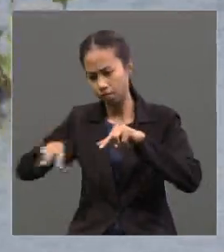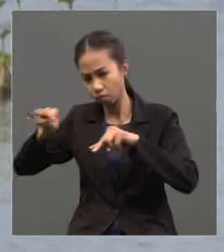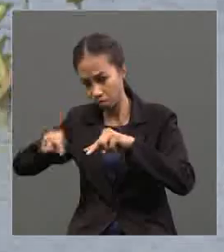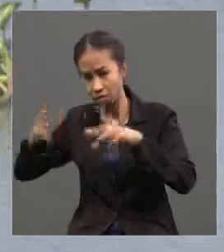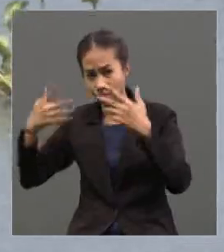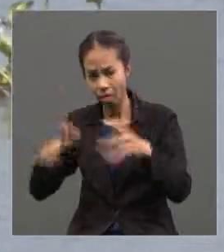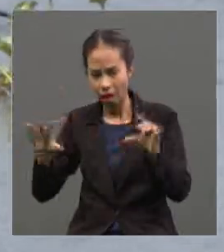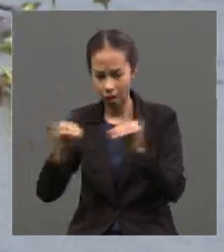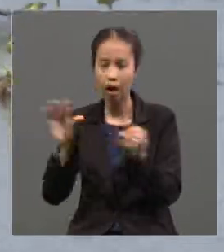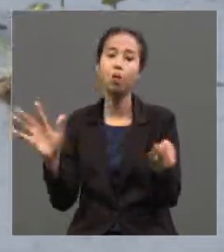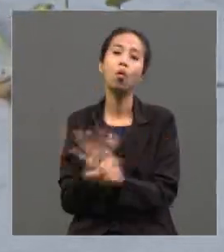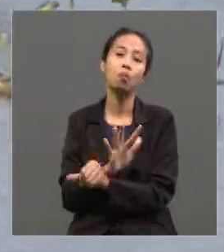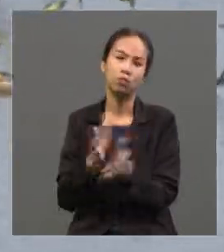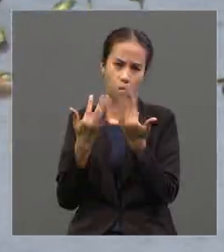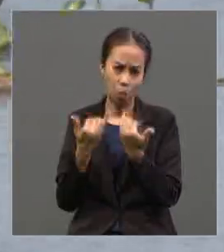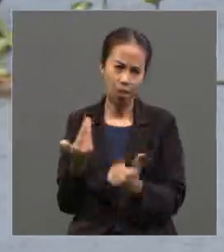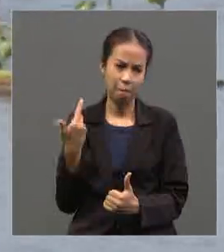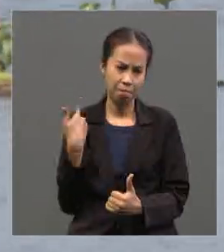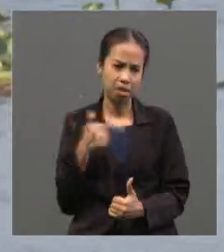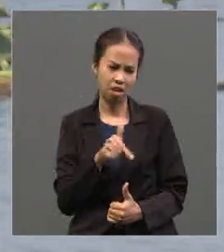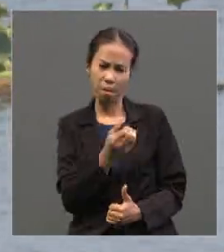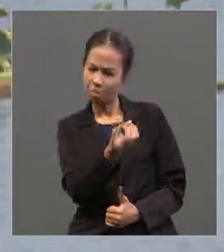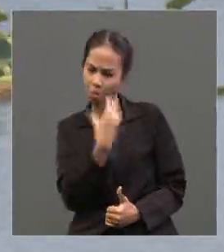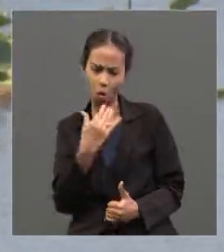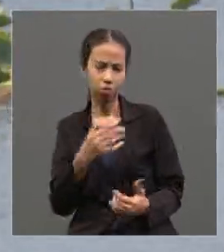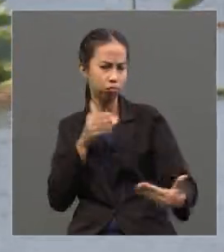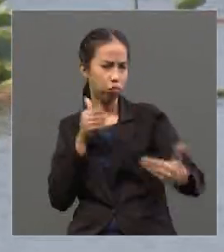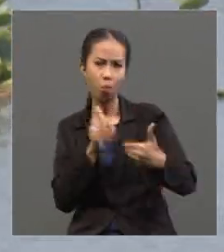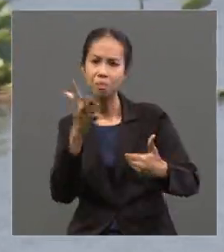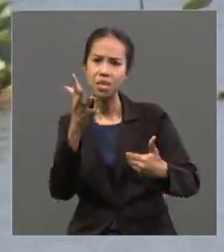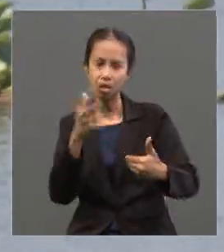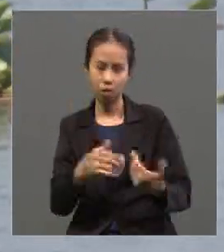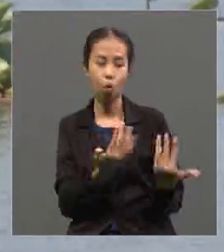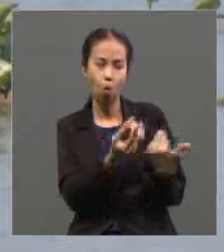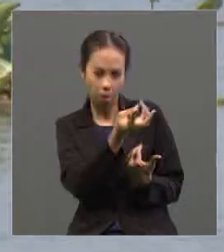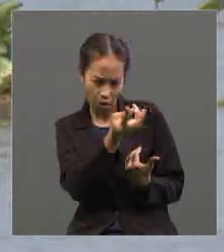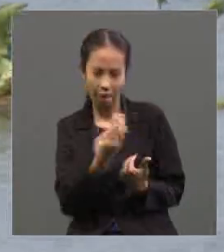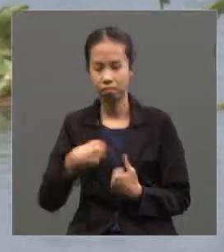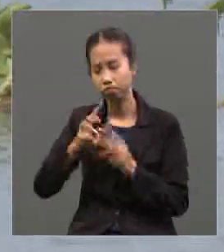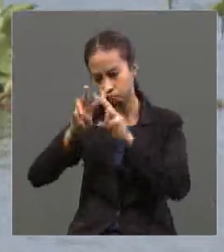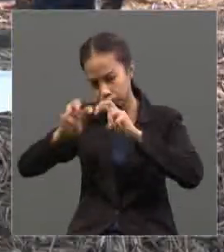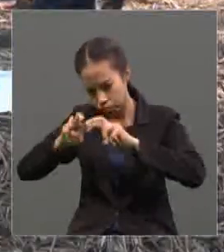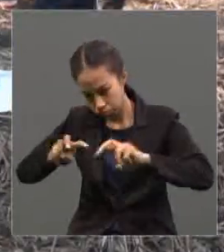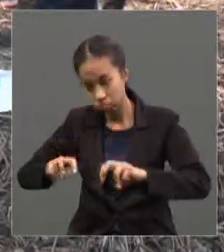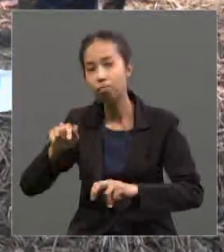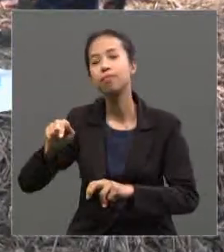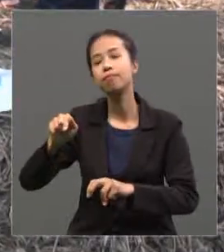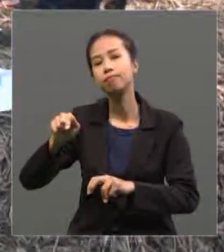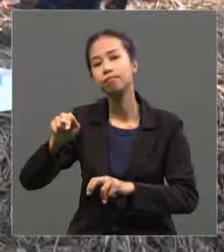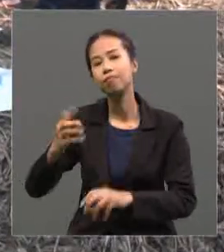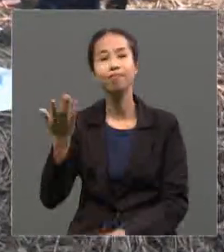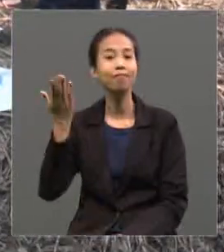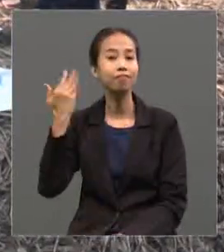ประเด็นเท่านั้นวันนี้ยังมีคนพูดไม่จริงอยู่เจ้าหน้าที่ขอขยายผลอีกนิดนึงอันนี้คือคำพูดของท่านรองผบ.ตร.